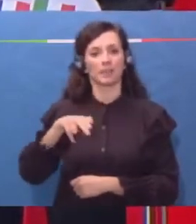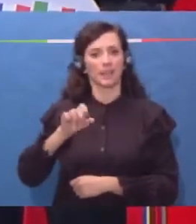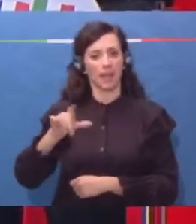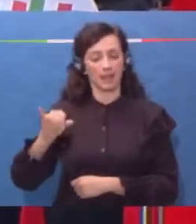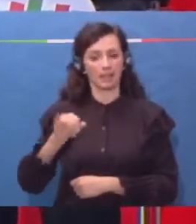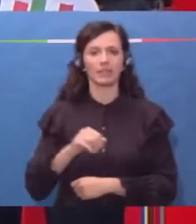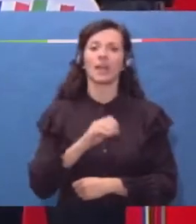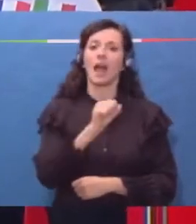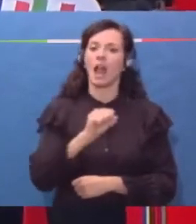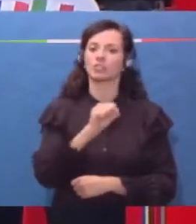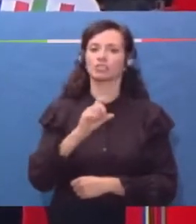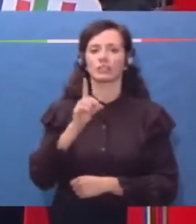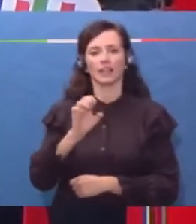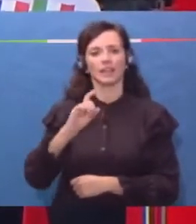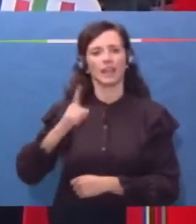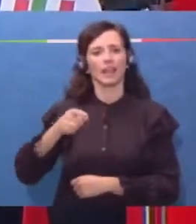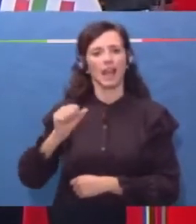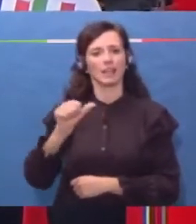Alcide De Gasperi.